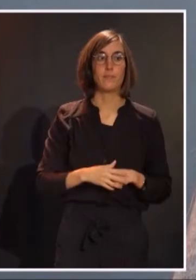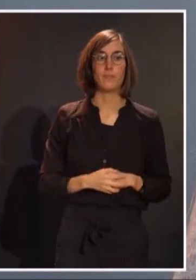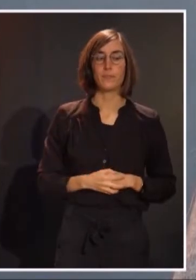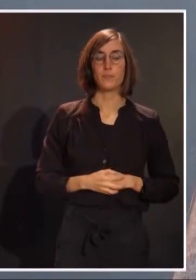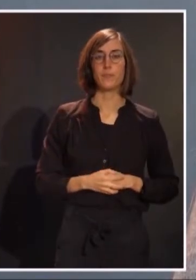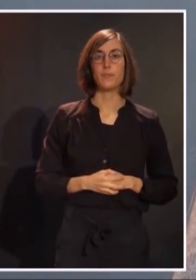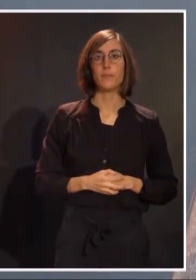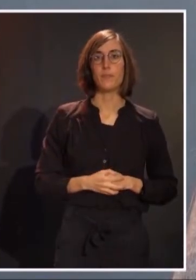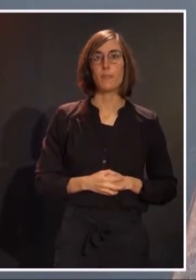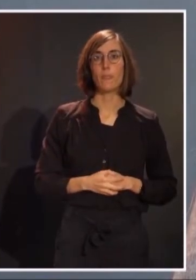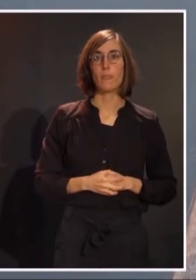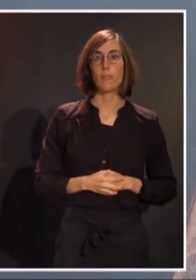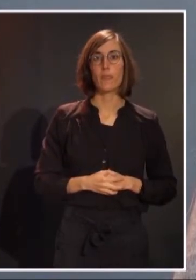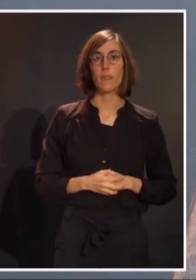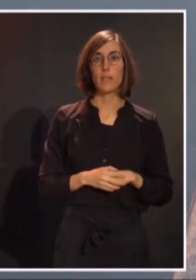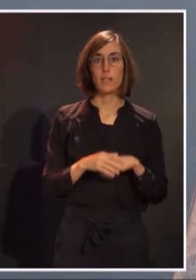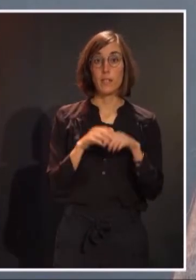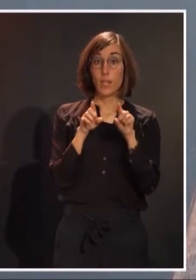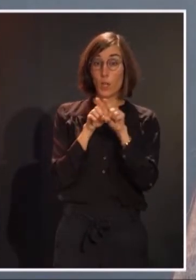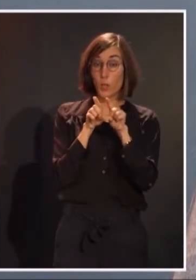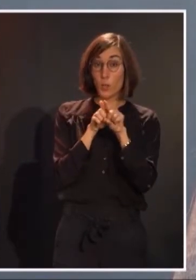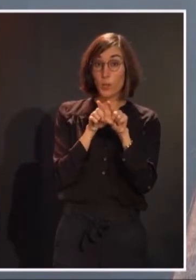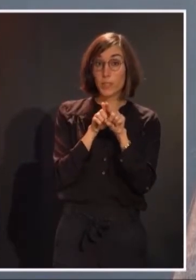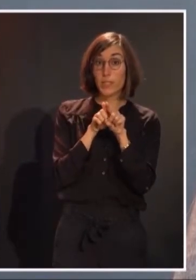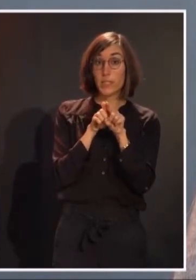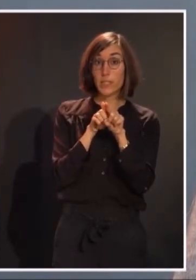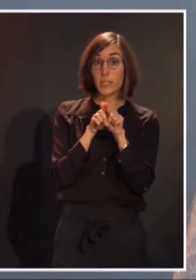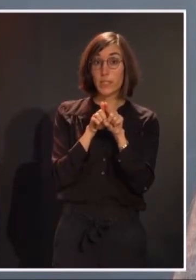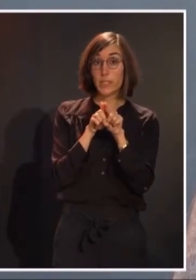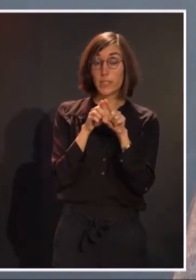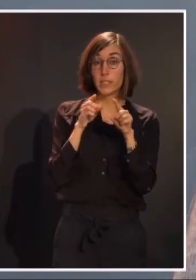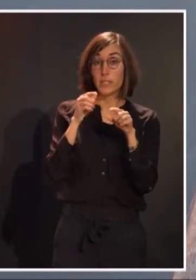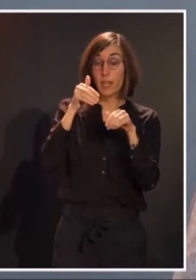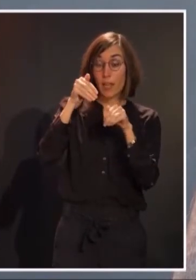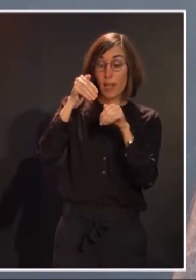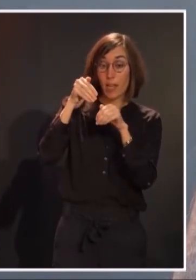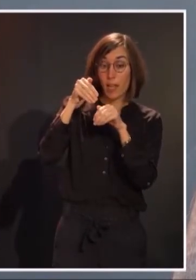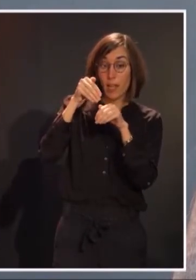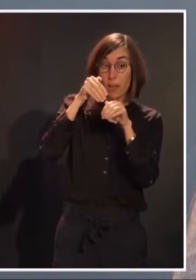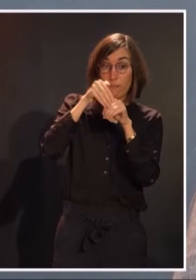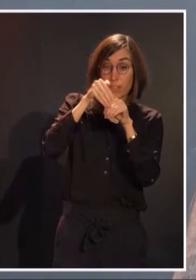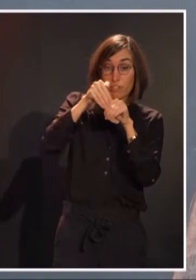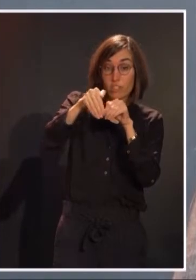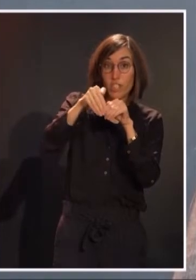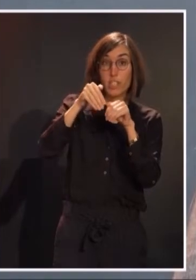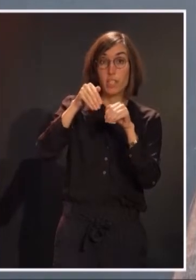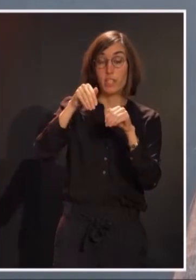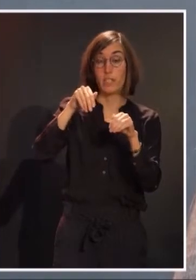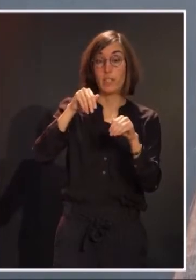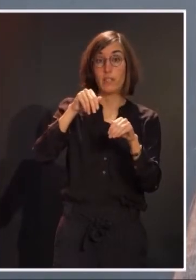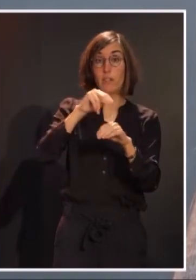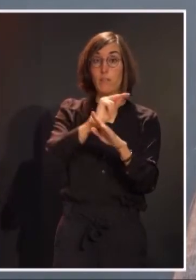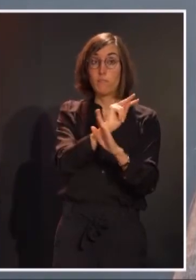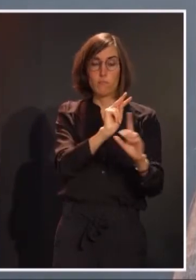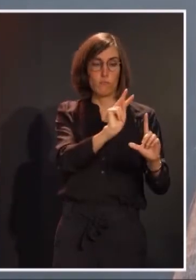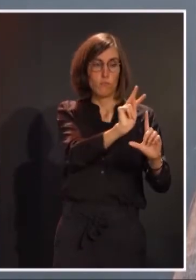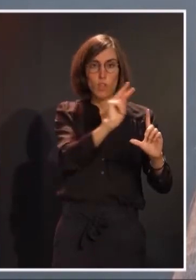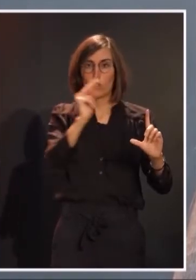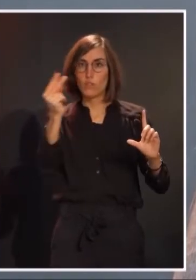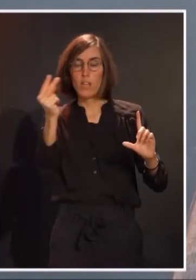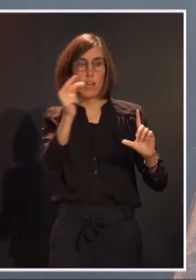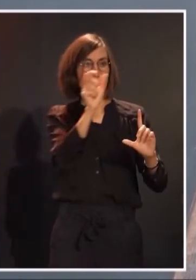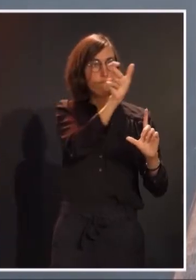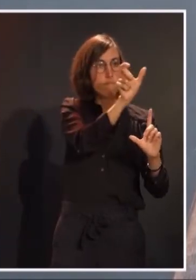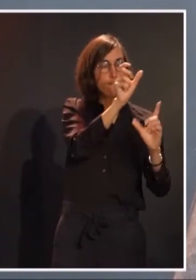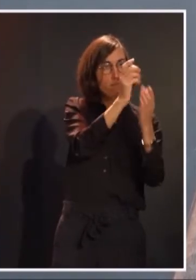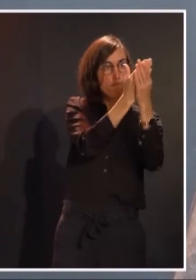Une faible connaissance aussi dans tout ce qui va être transfert de fichiers, transfert de documents, gérer une clé USB, etc. Ça, c'était des choses aussi dans lesquelles elle